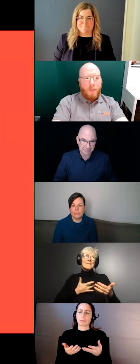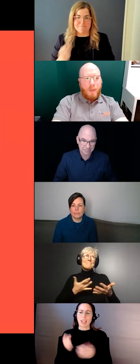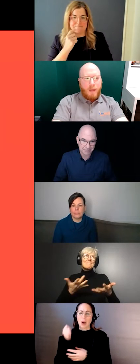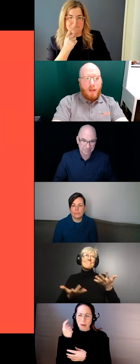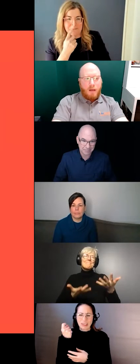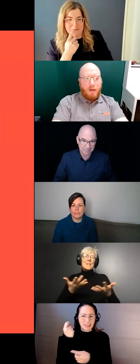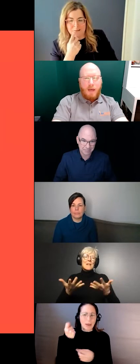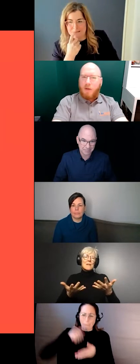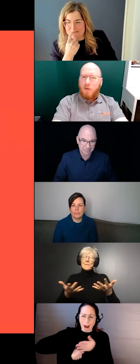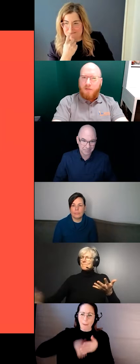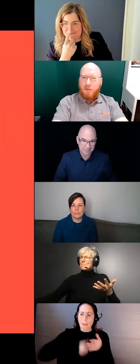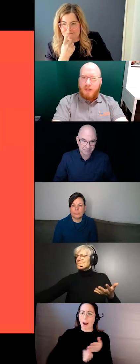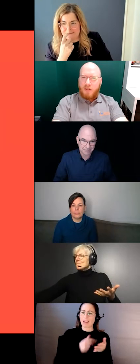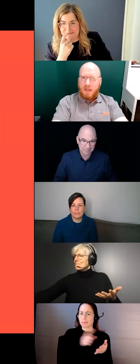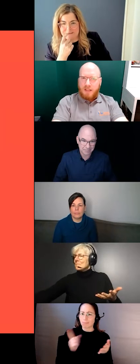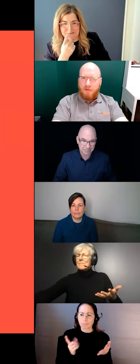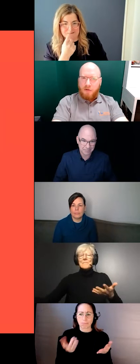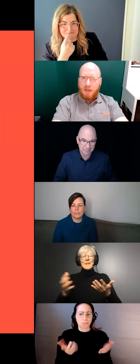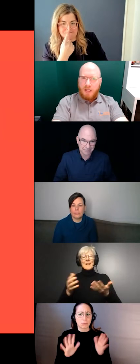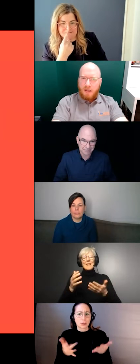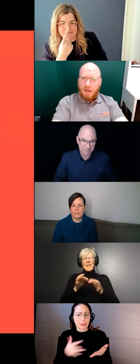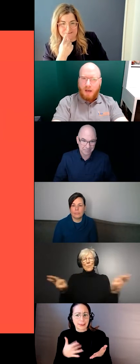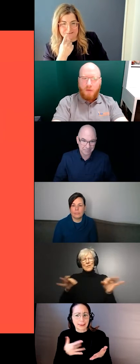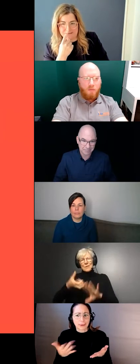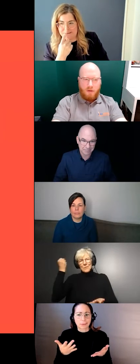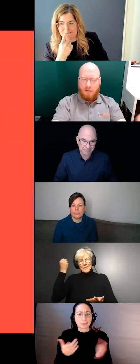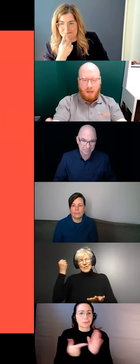de compréhension, comment que vous vous sentez sur